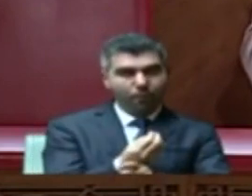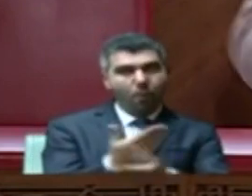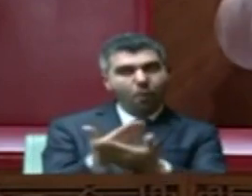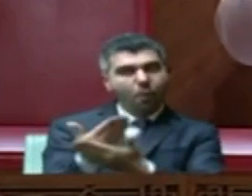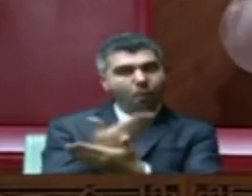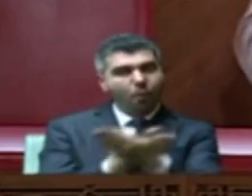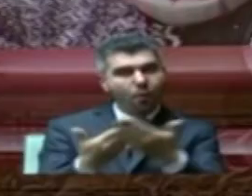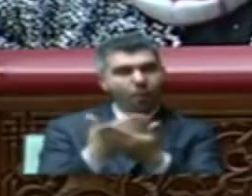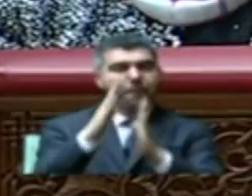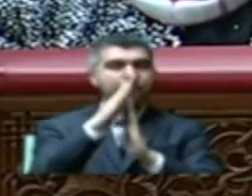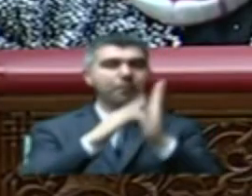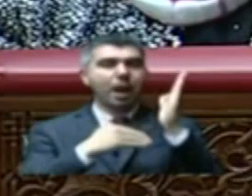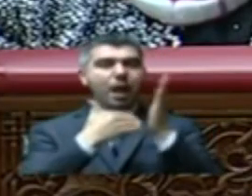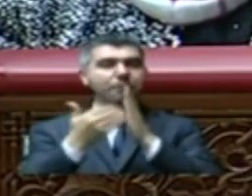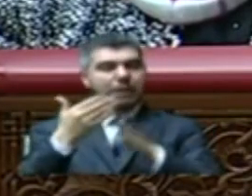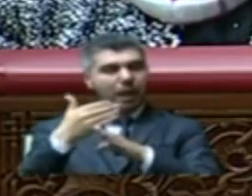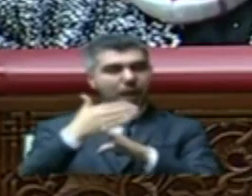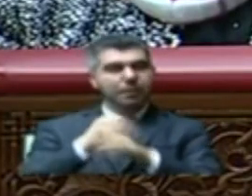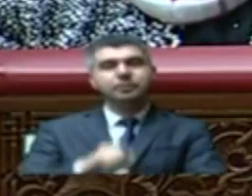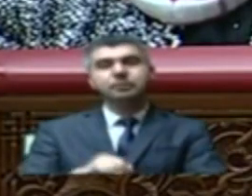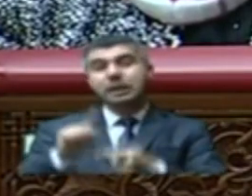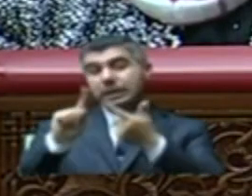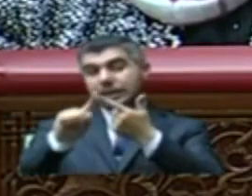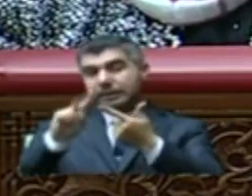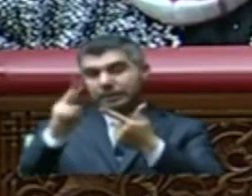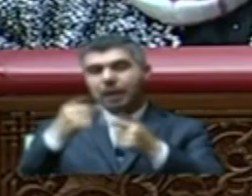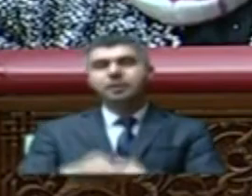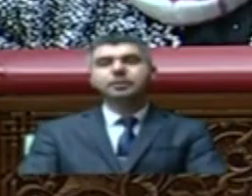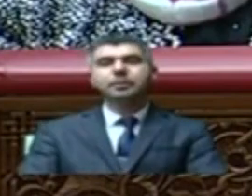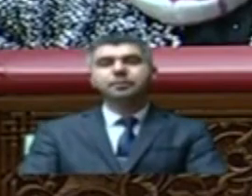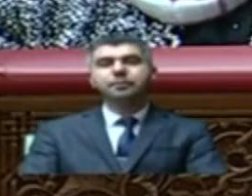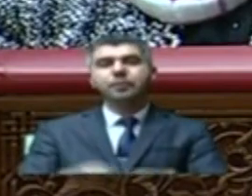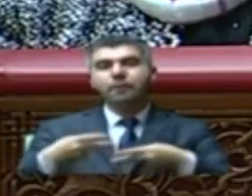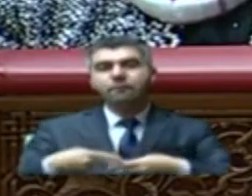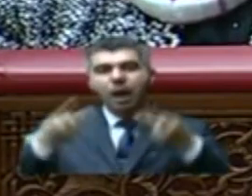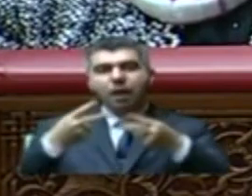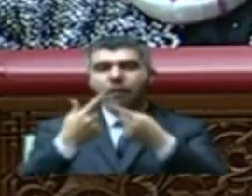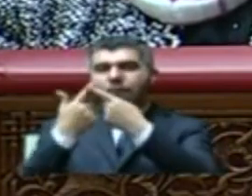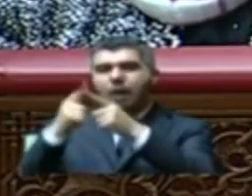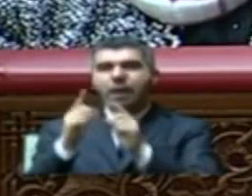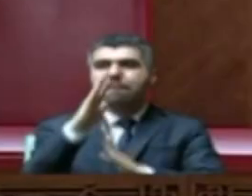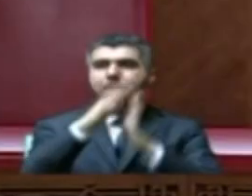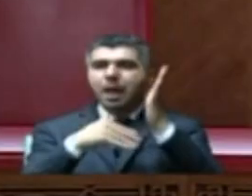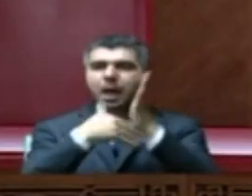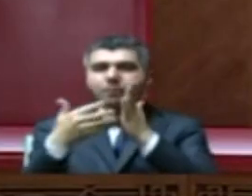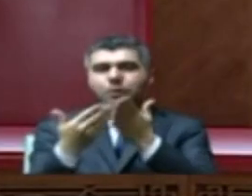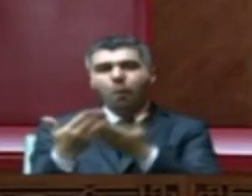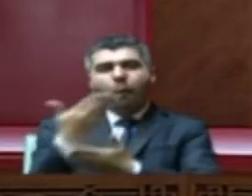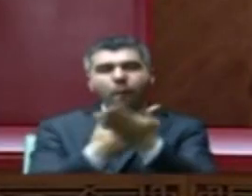ديال البرنامج الذي كان من قبل أولا. ثانيا أنه أطلقنا مجموعة من البرامج من